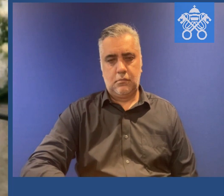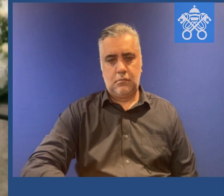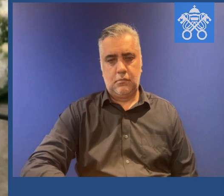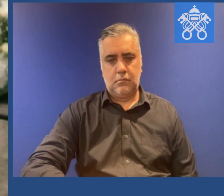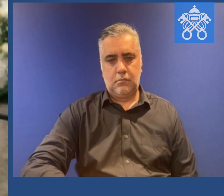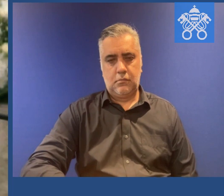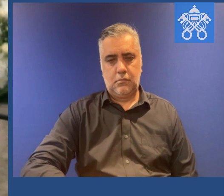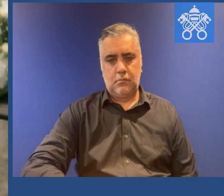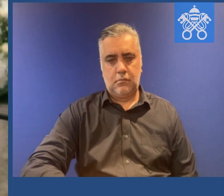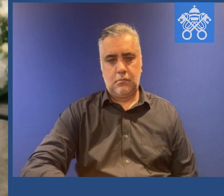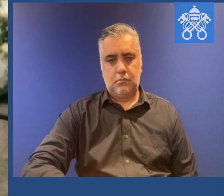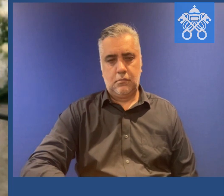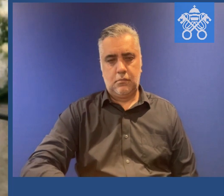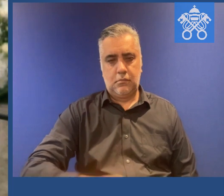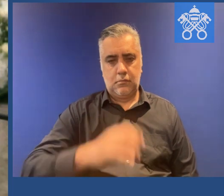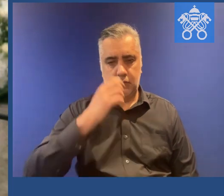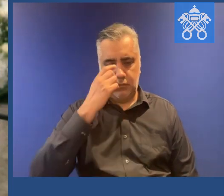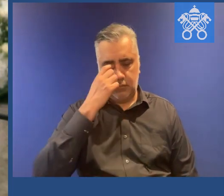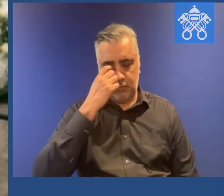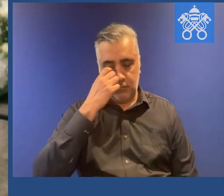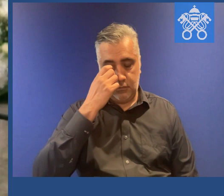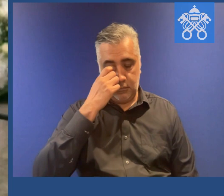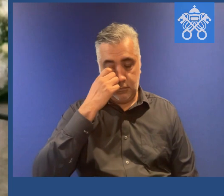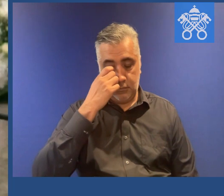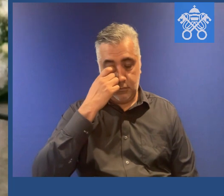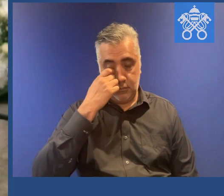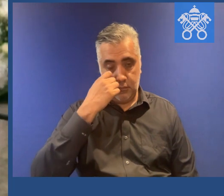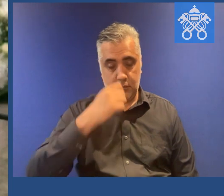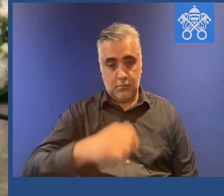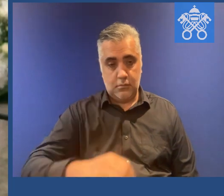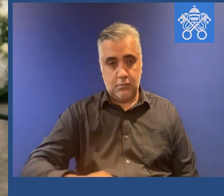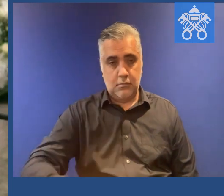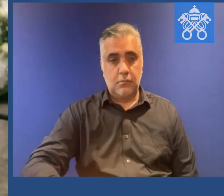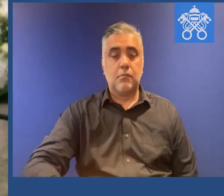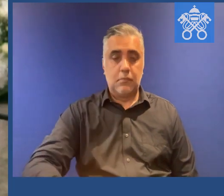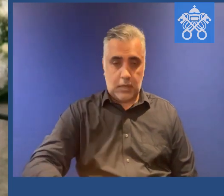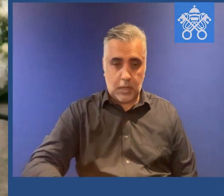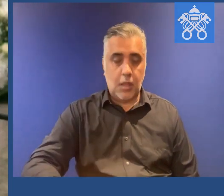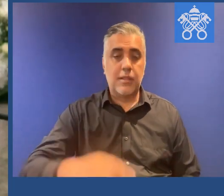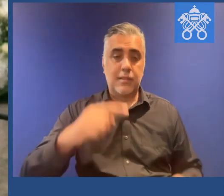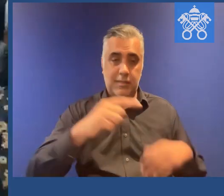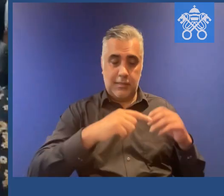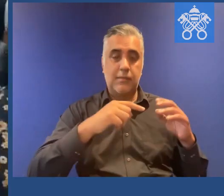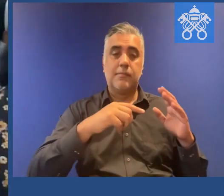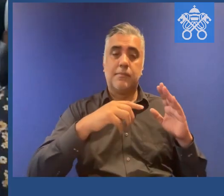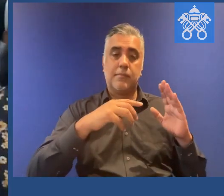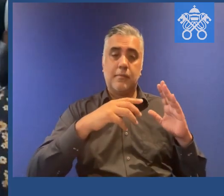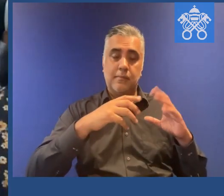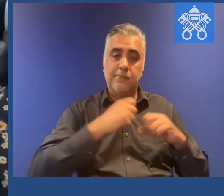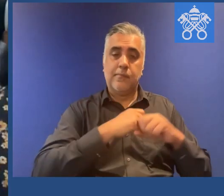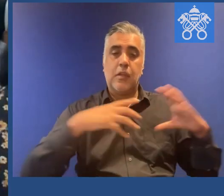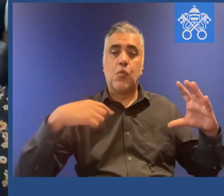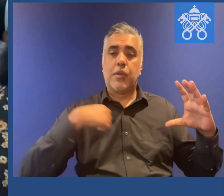profezia. La gioia, l'unità e la profezia. Against this backdrop, we can better appreciate